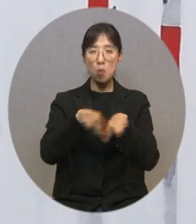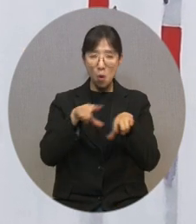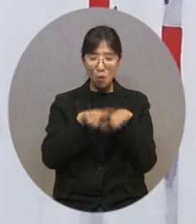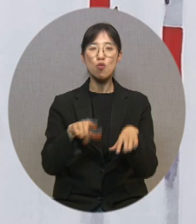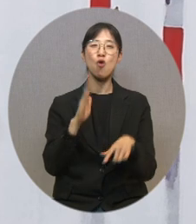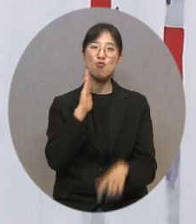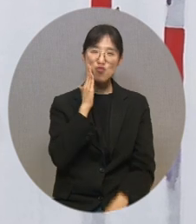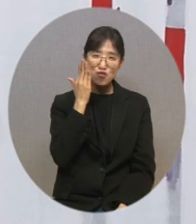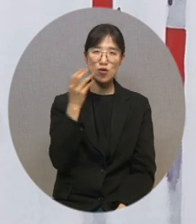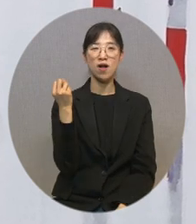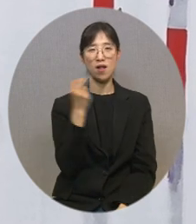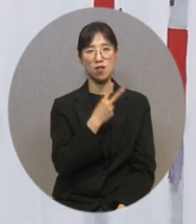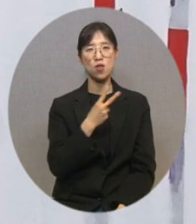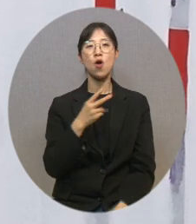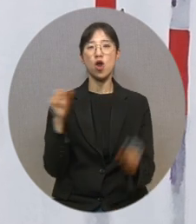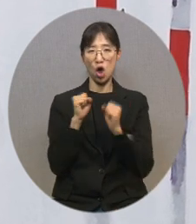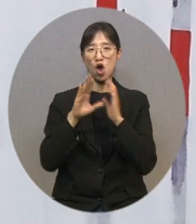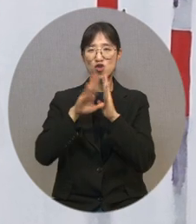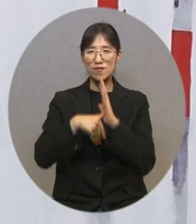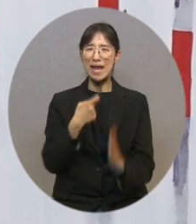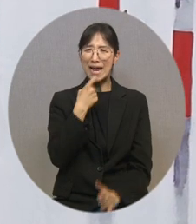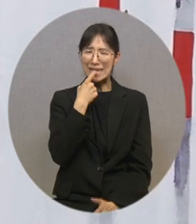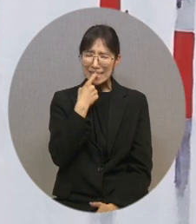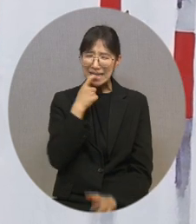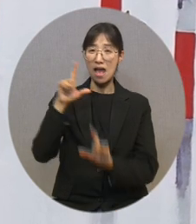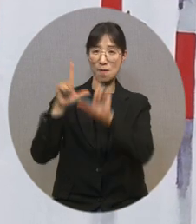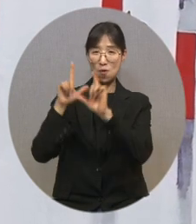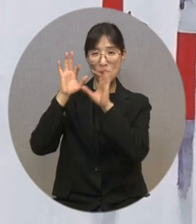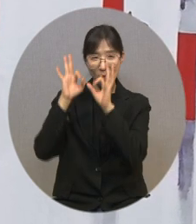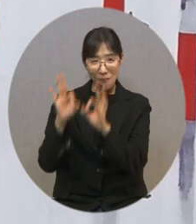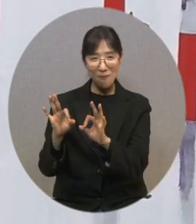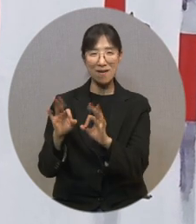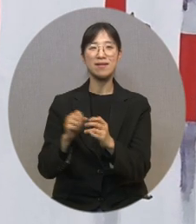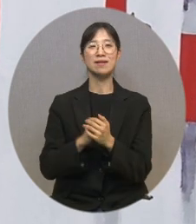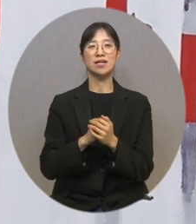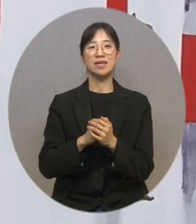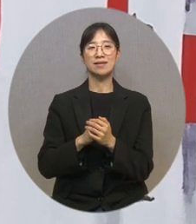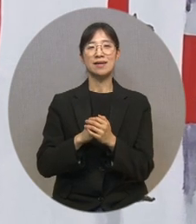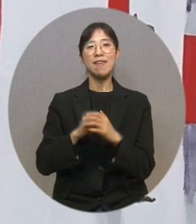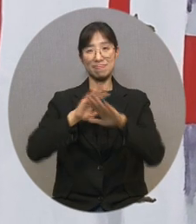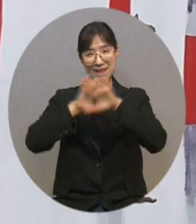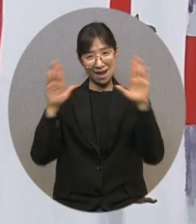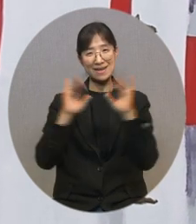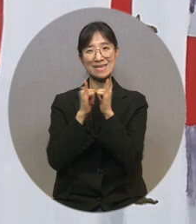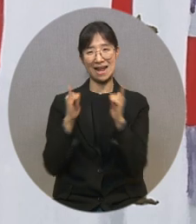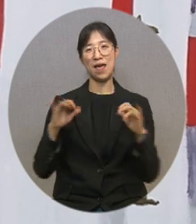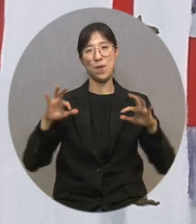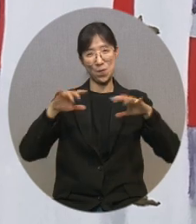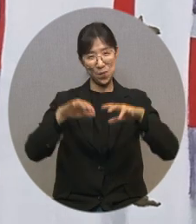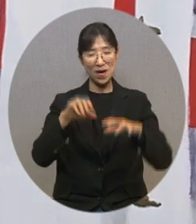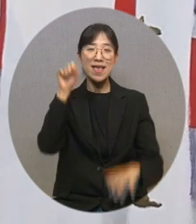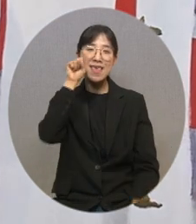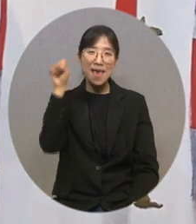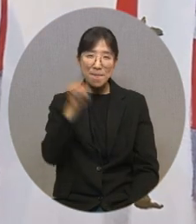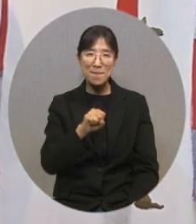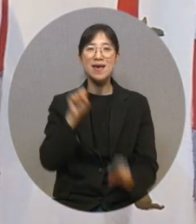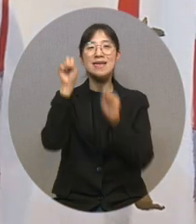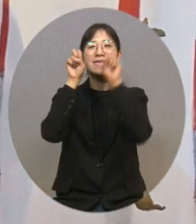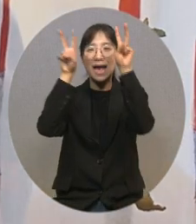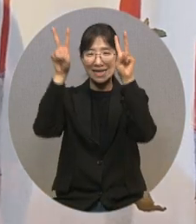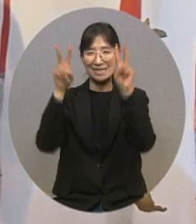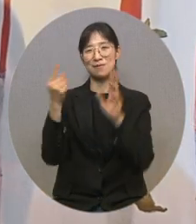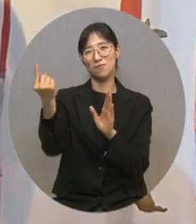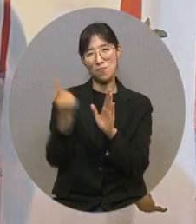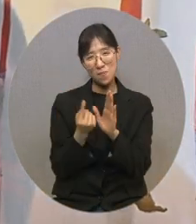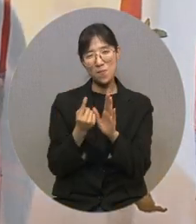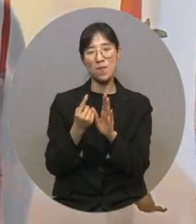새하얀 세상이 펼쳐지는 모습을 숲속에 낮에는 사람이 새벽엔 사슴이 내려와서 노는 모습을